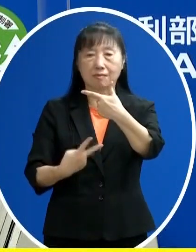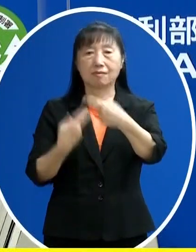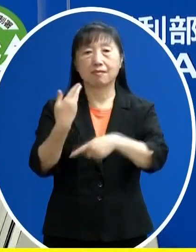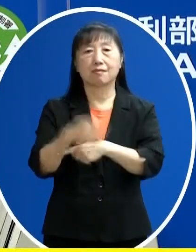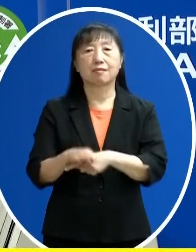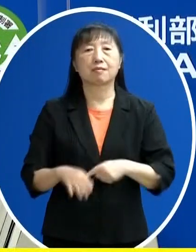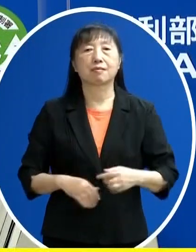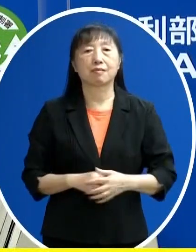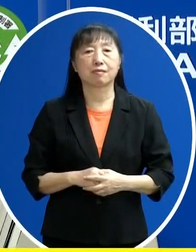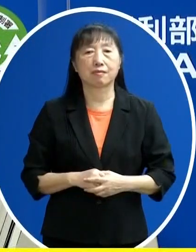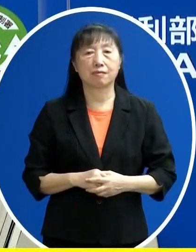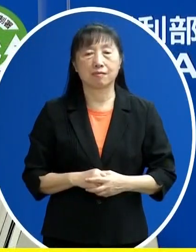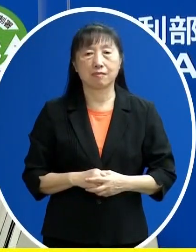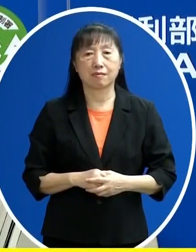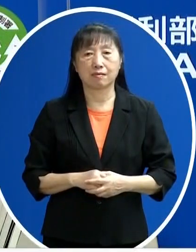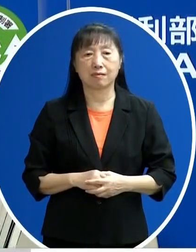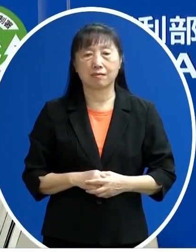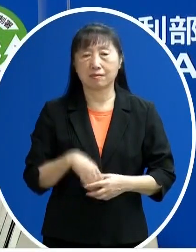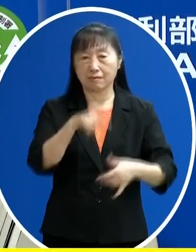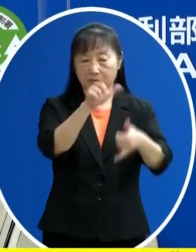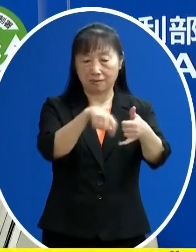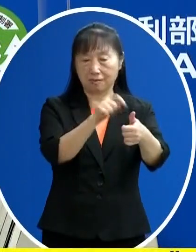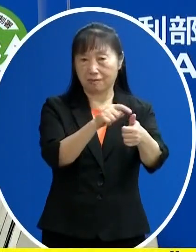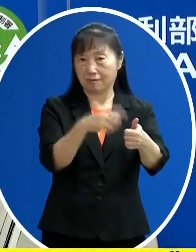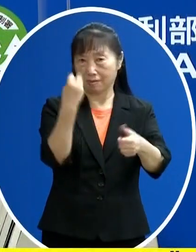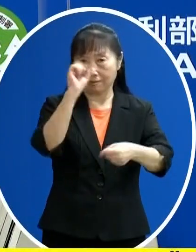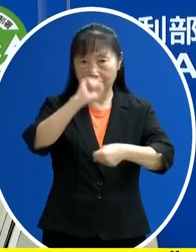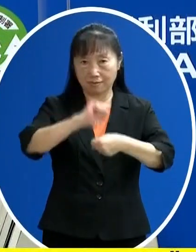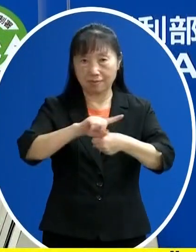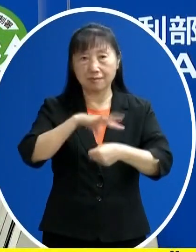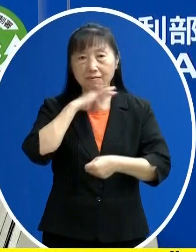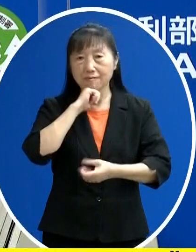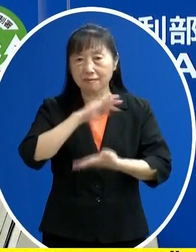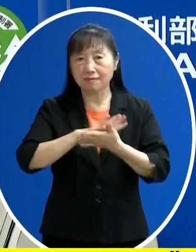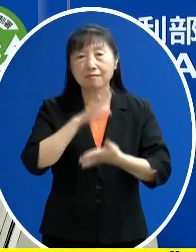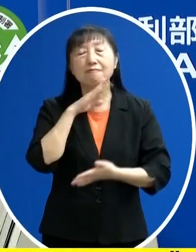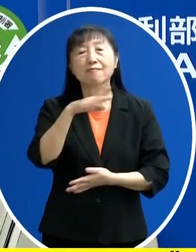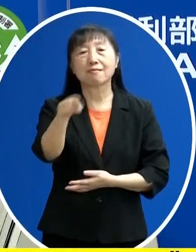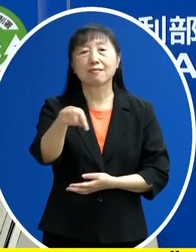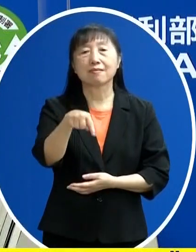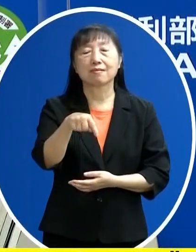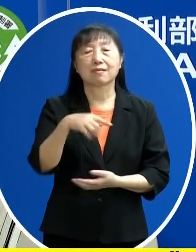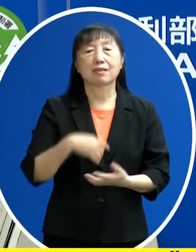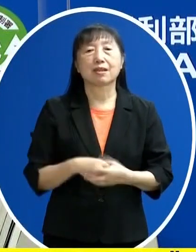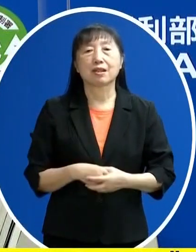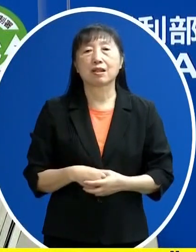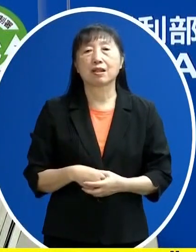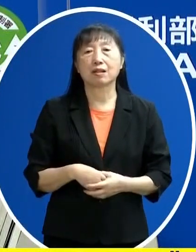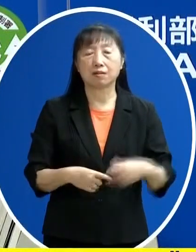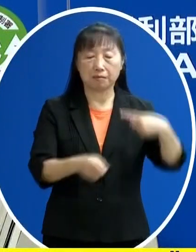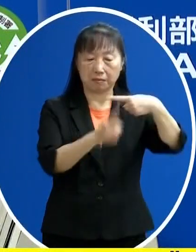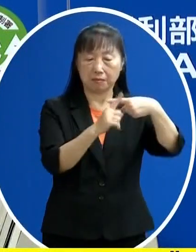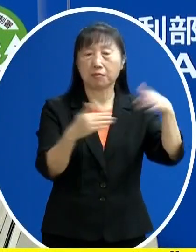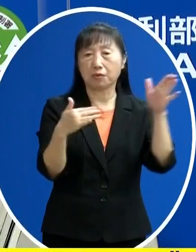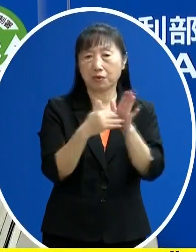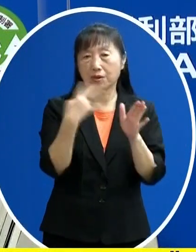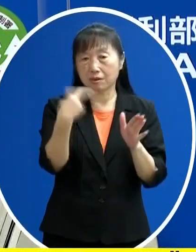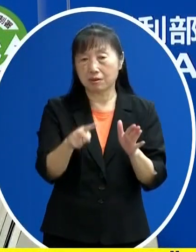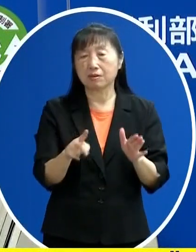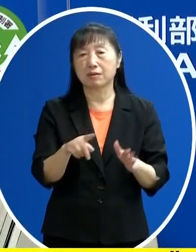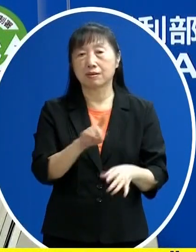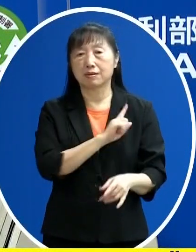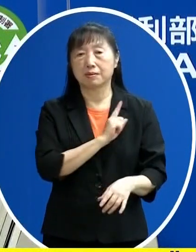时候过世所以这个是今天新增的一个青少年染疫后，本身也有这个慢性病不